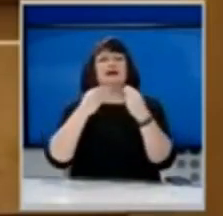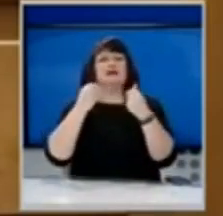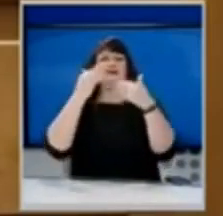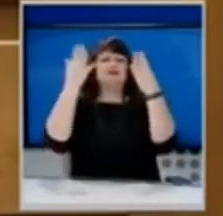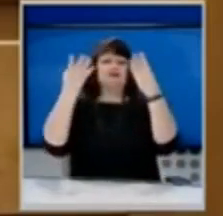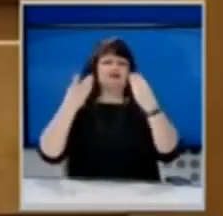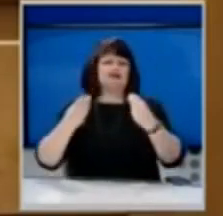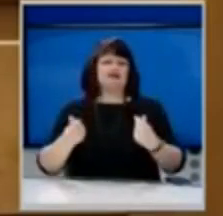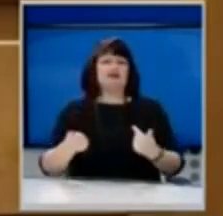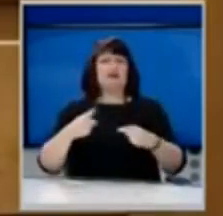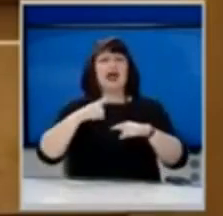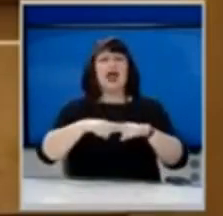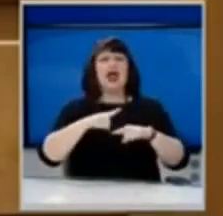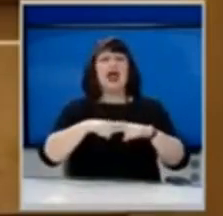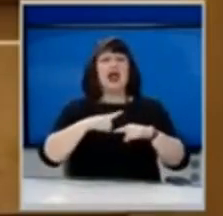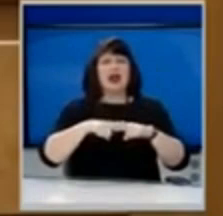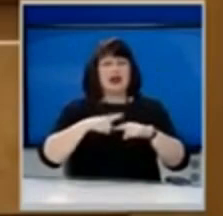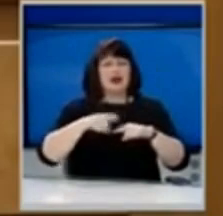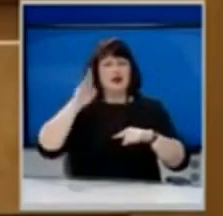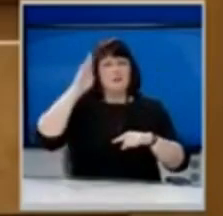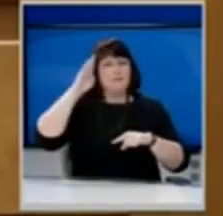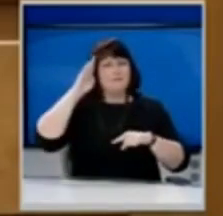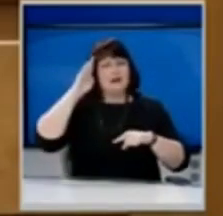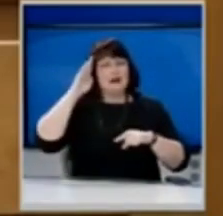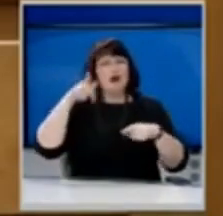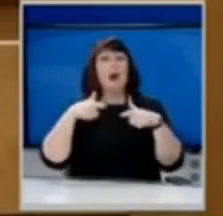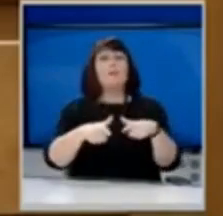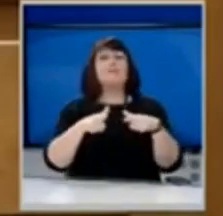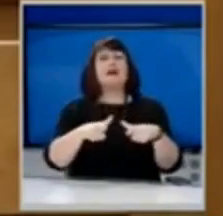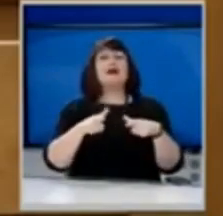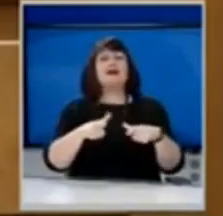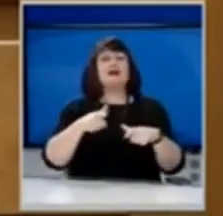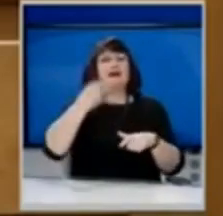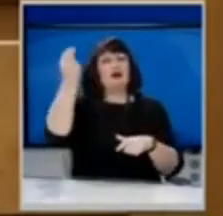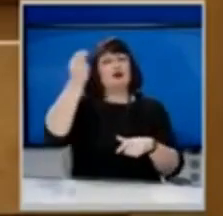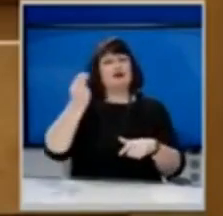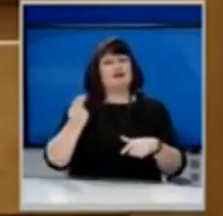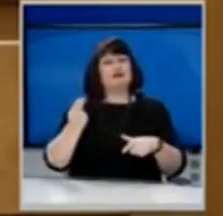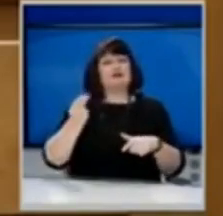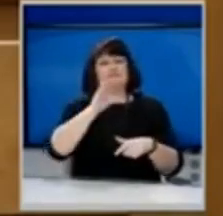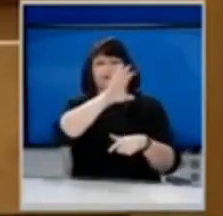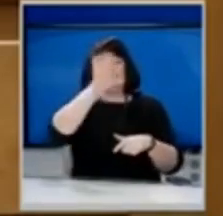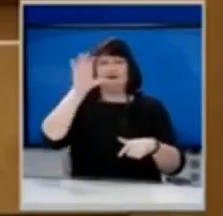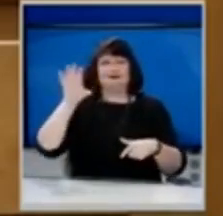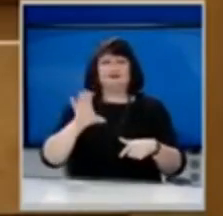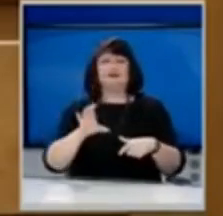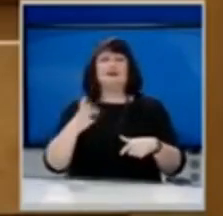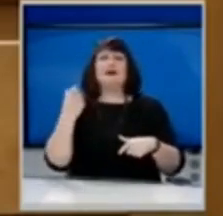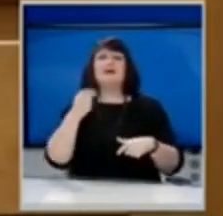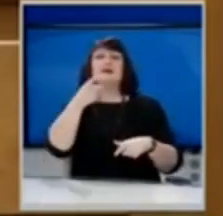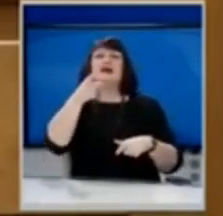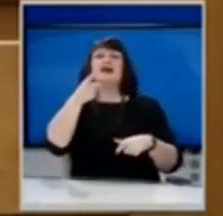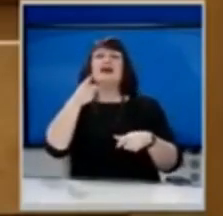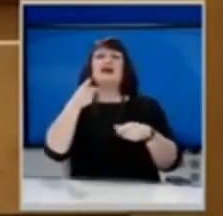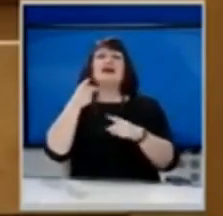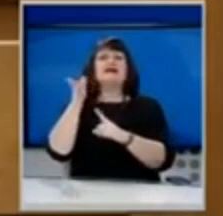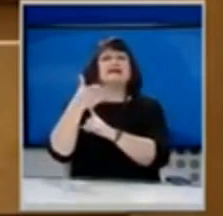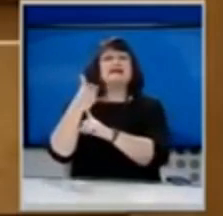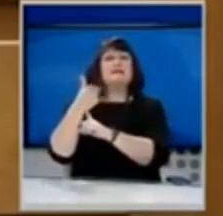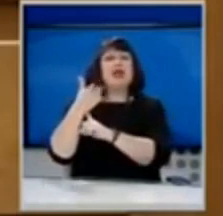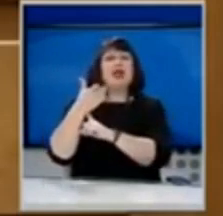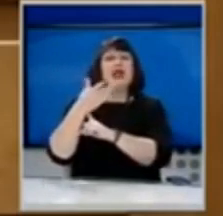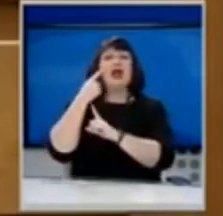το Ελληνοαμερικανικό Επιμελητήριο, όπου μεταξύ των εκθεμάτων υπήρχε και μία